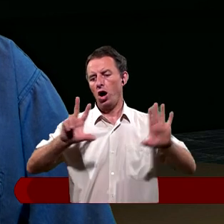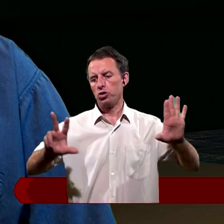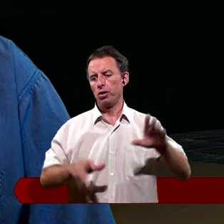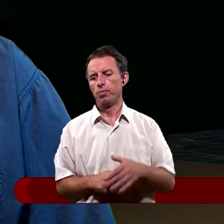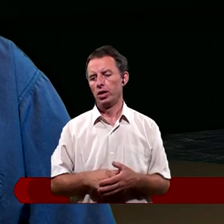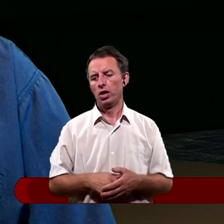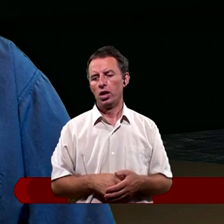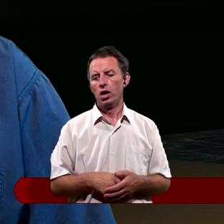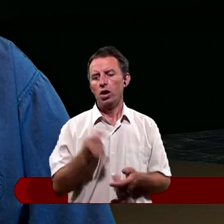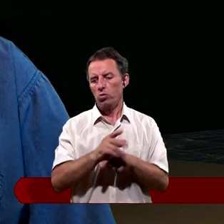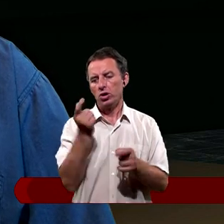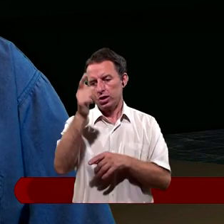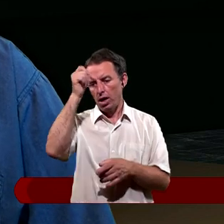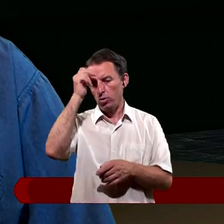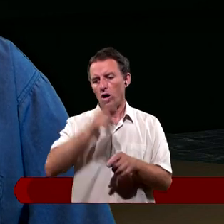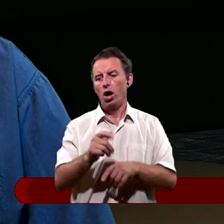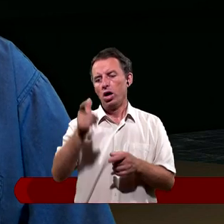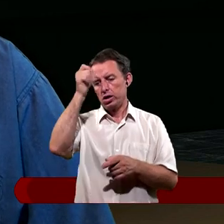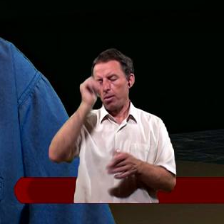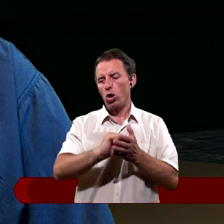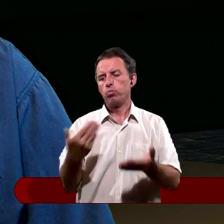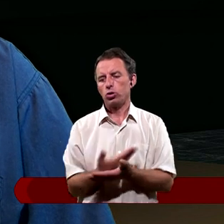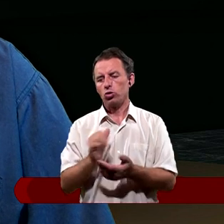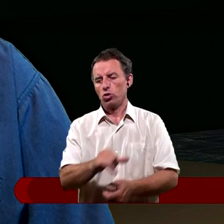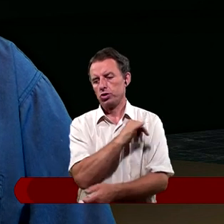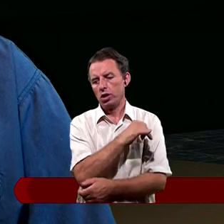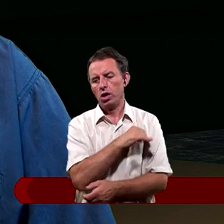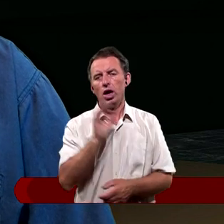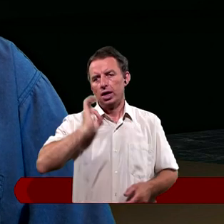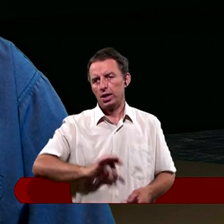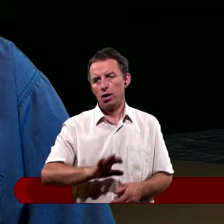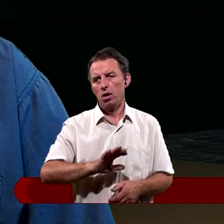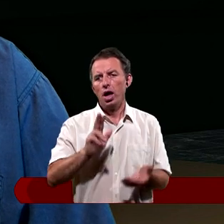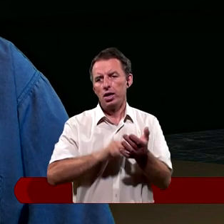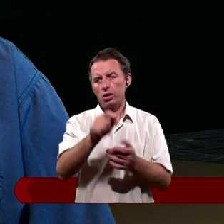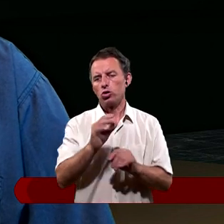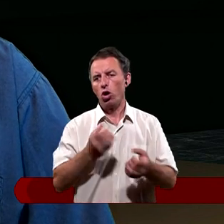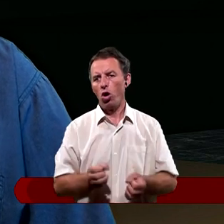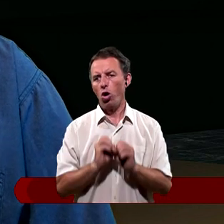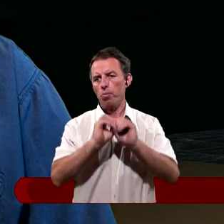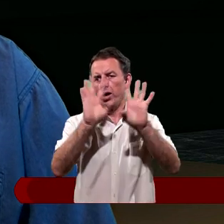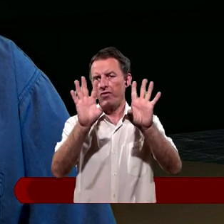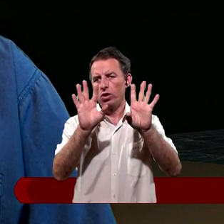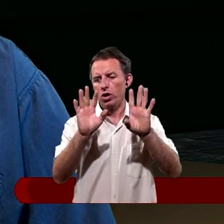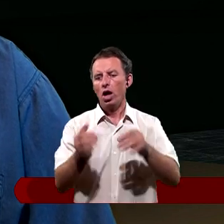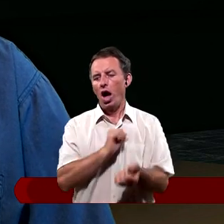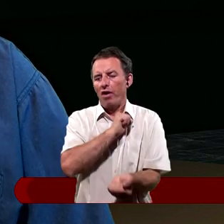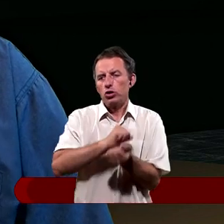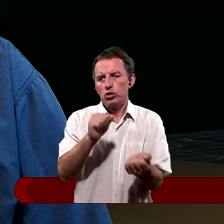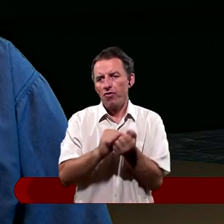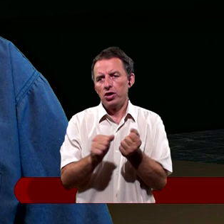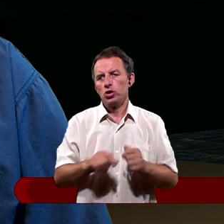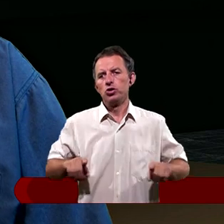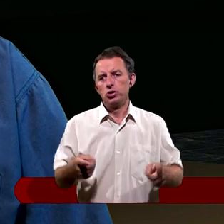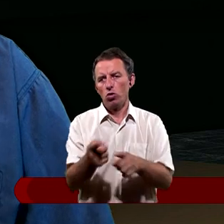Kto popełnia grzech, z diabła jest, gdyż diabeł od początku grzeszy, a Syn Boży na to się objawił, aby zniweczyć